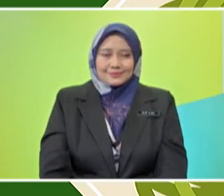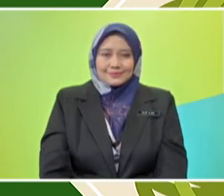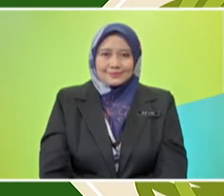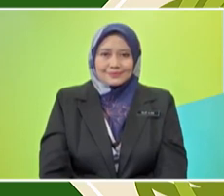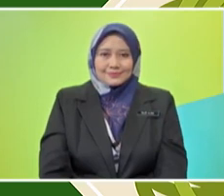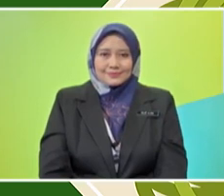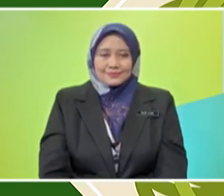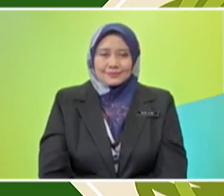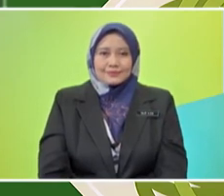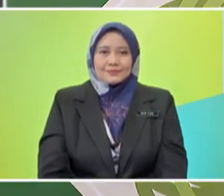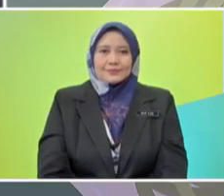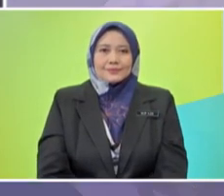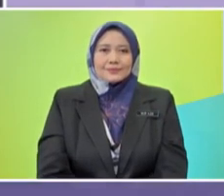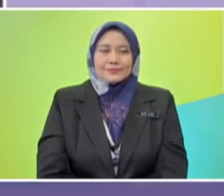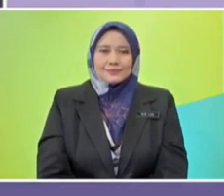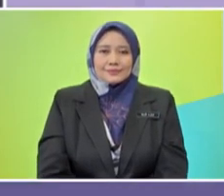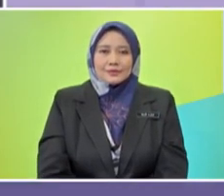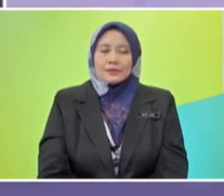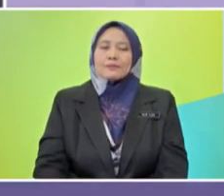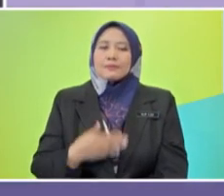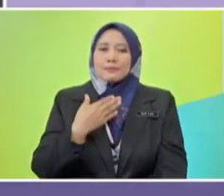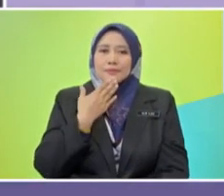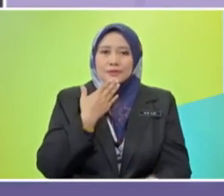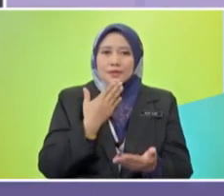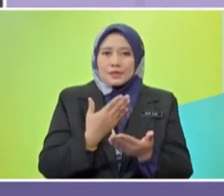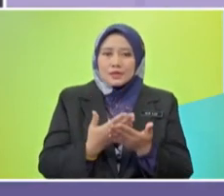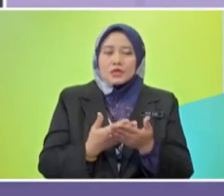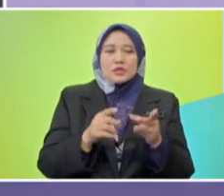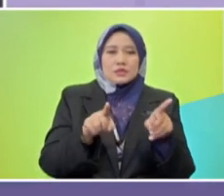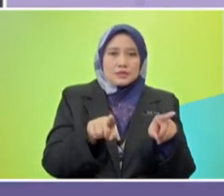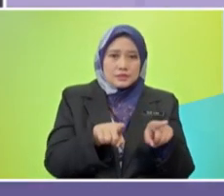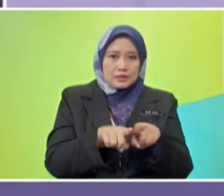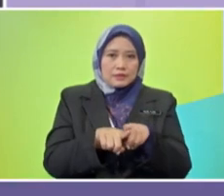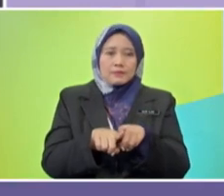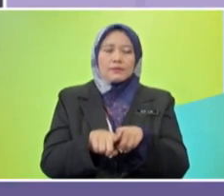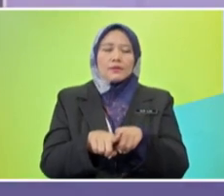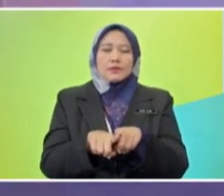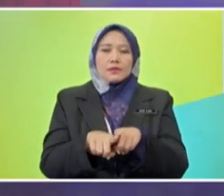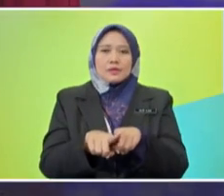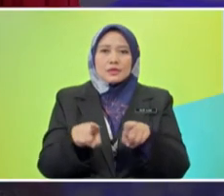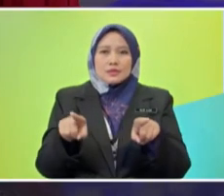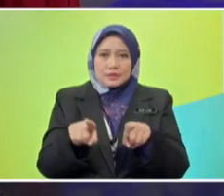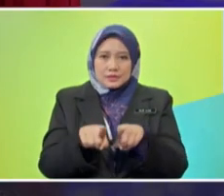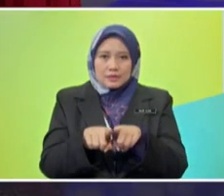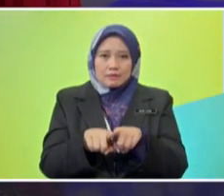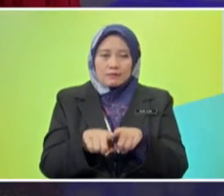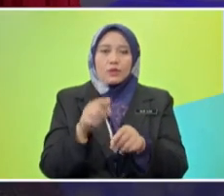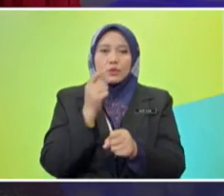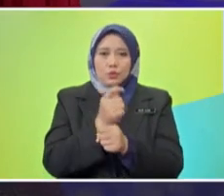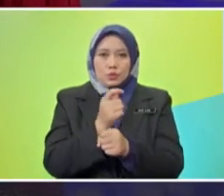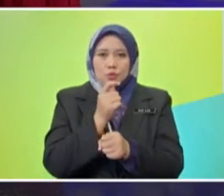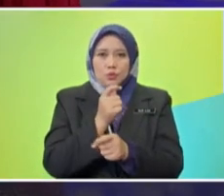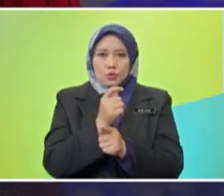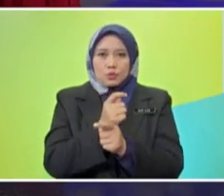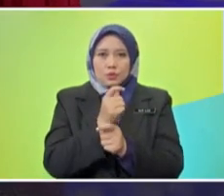Makanan ruji negara kita ya, Fizi. Betul. Baiklah Amni. Sama juga tugasnya dengan Alisha tadi. Amni perlu melengkapkan dua